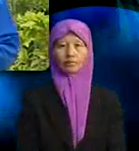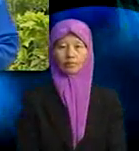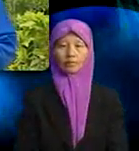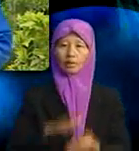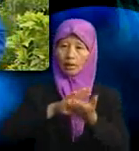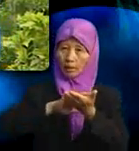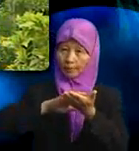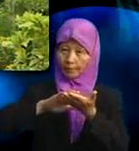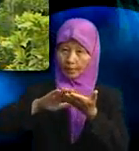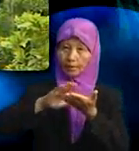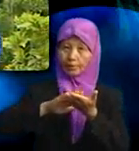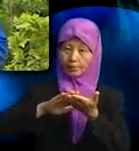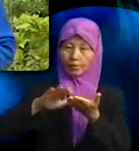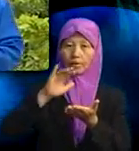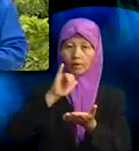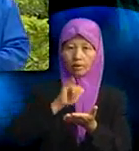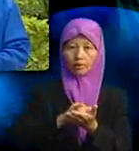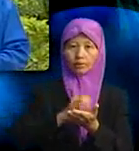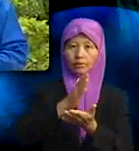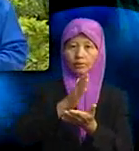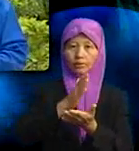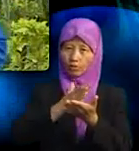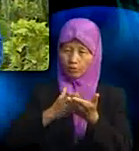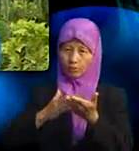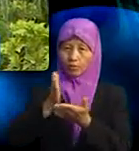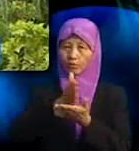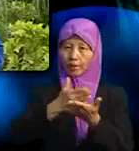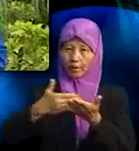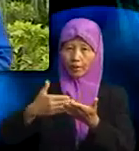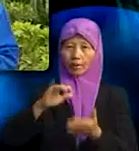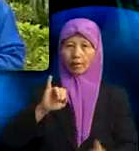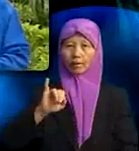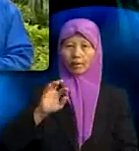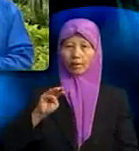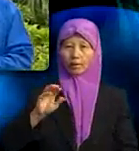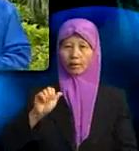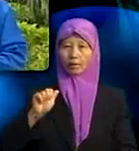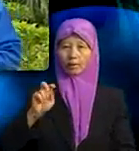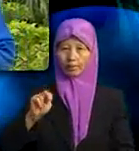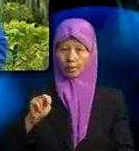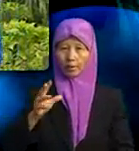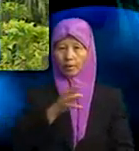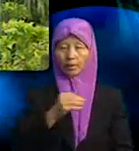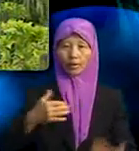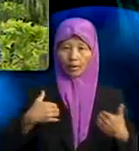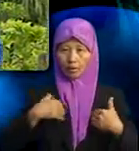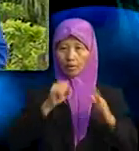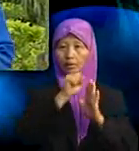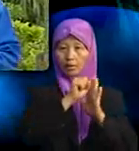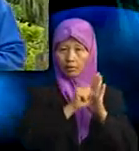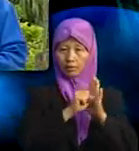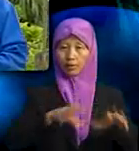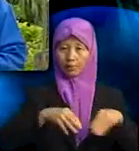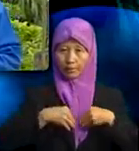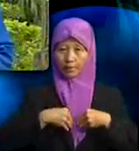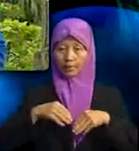Allah. Kebersihan merupakan sebahagian daripada iman dan ia juga antara